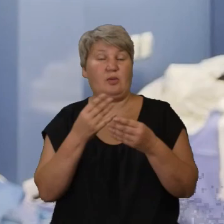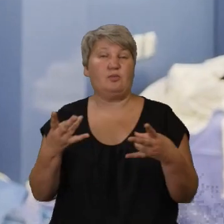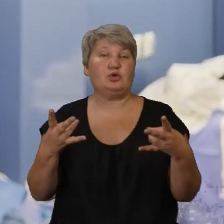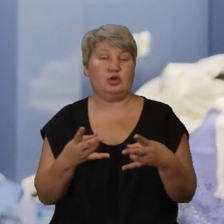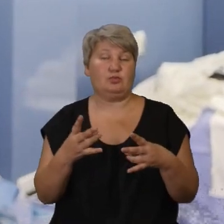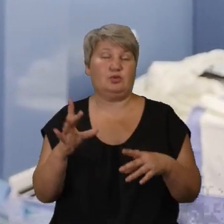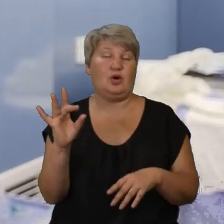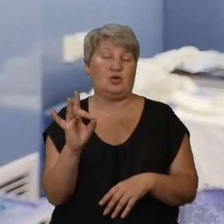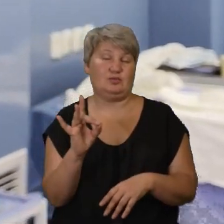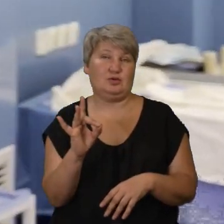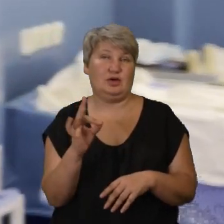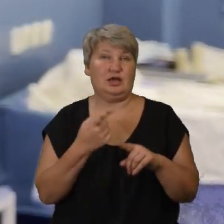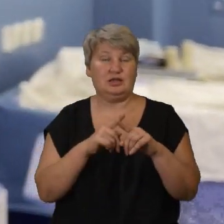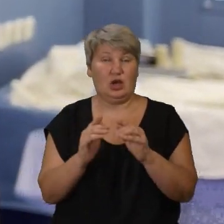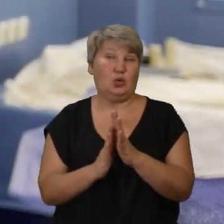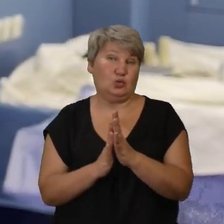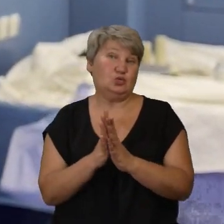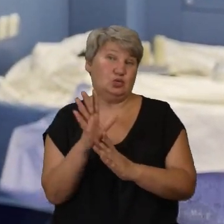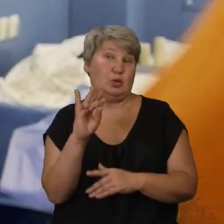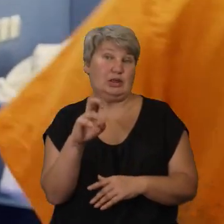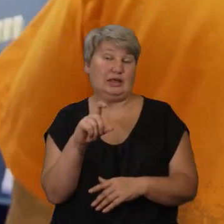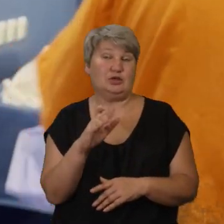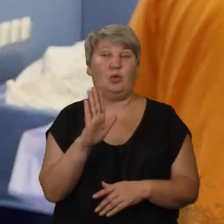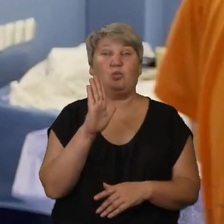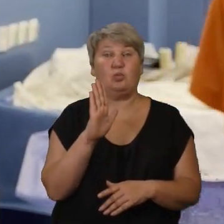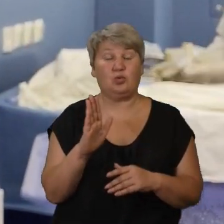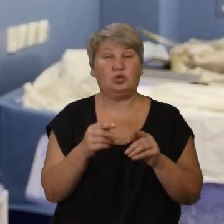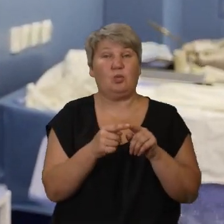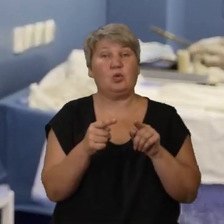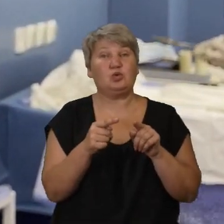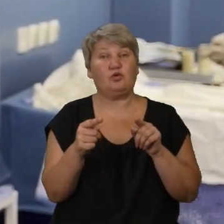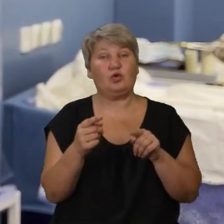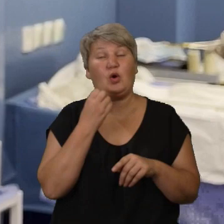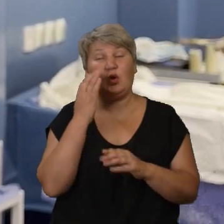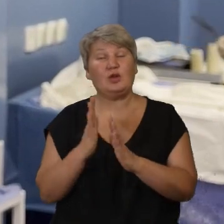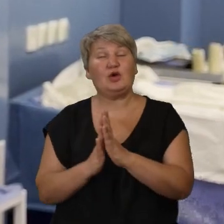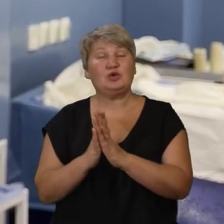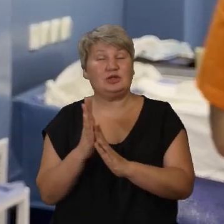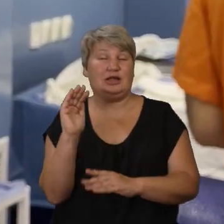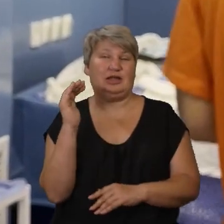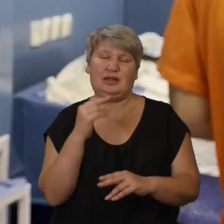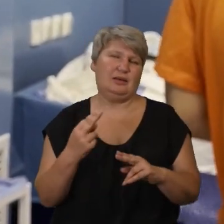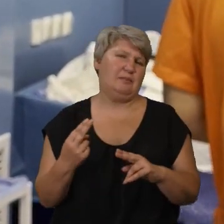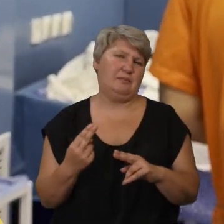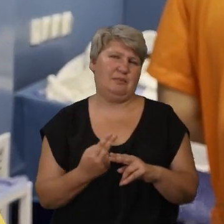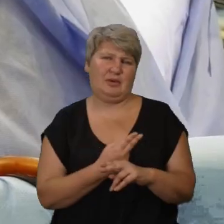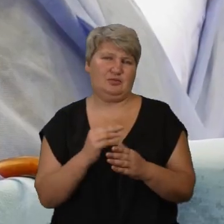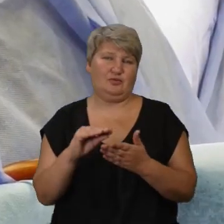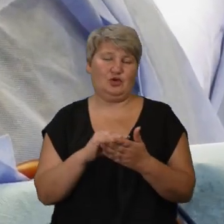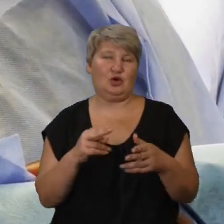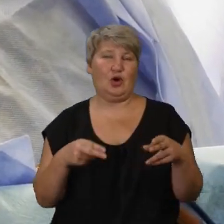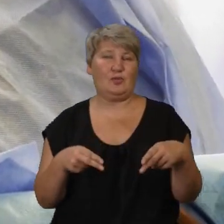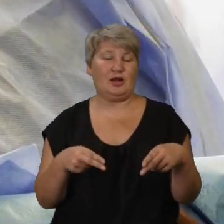це ростучий протез він буде подовжуватися по мірі росту дитини без повторних операцій